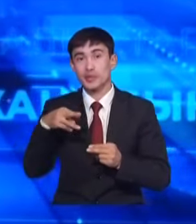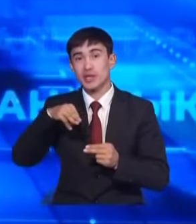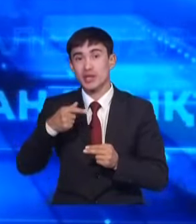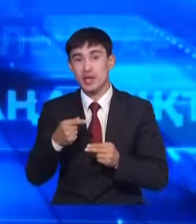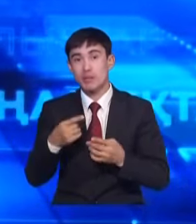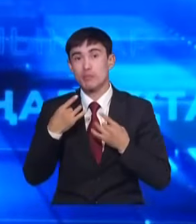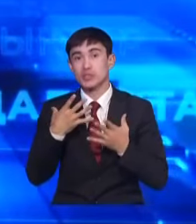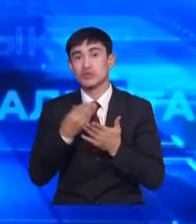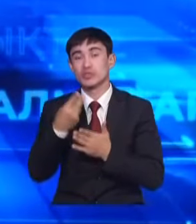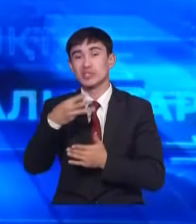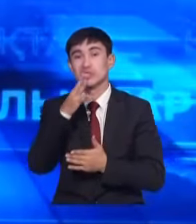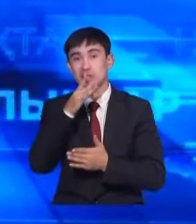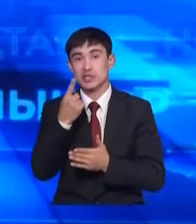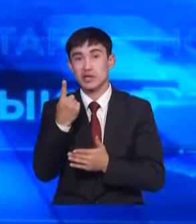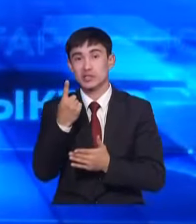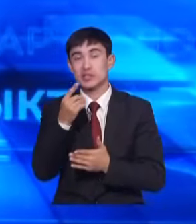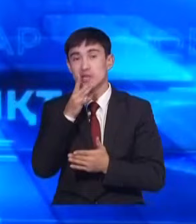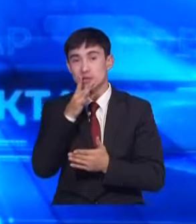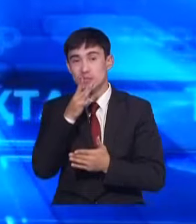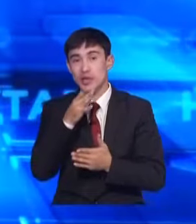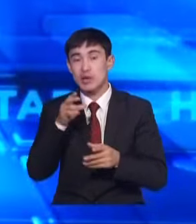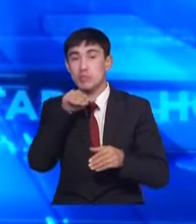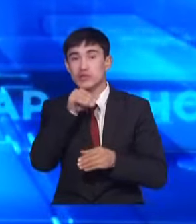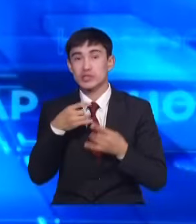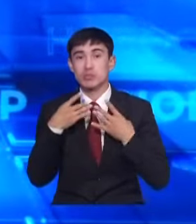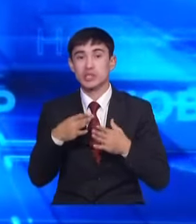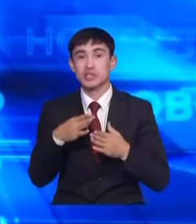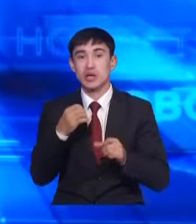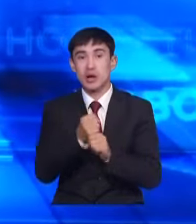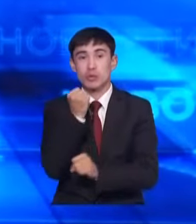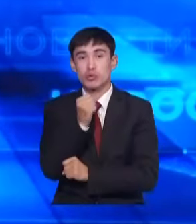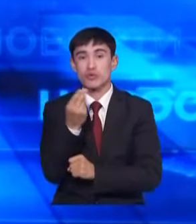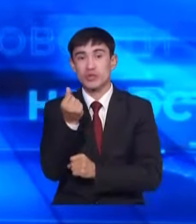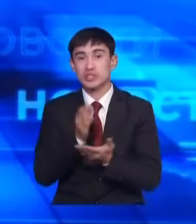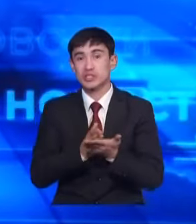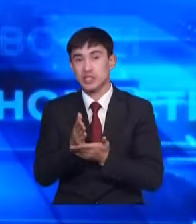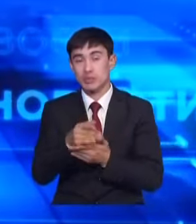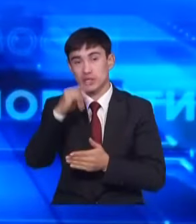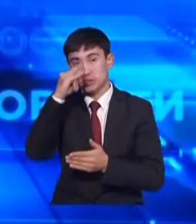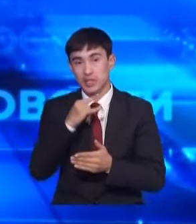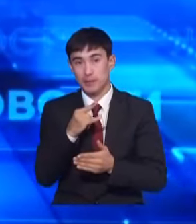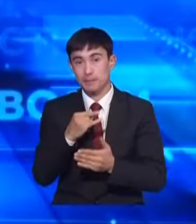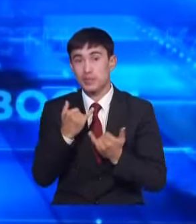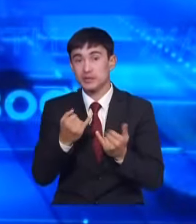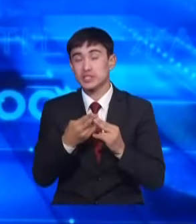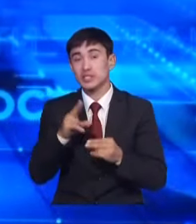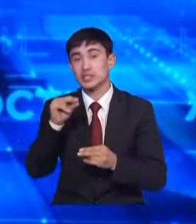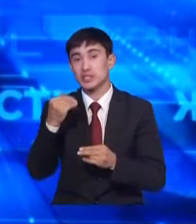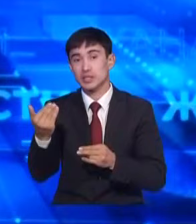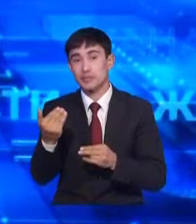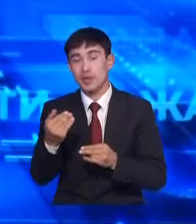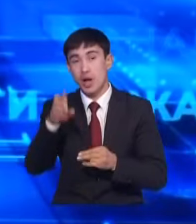теньге отмечают своё тридцати однолетние а с ним и профессиональный праздник работники финансовой системы Казахстана в честь этой